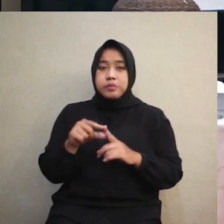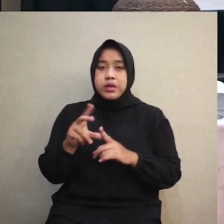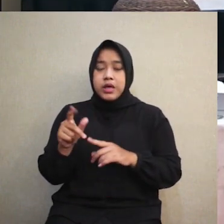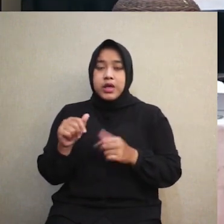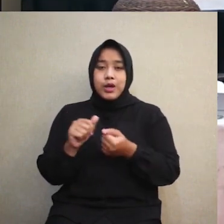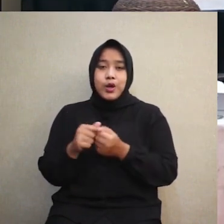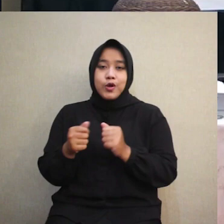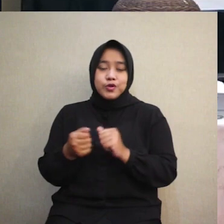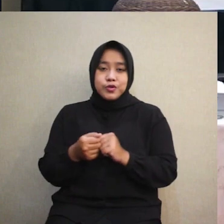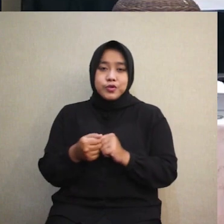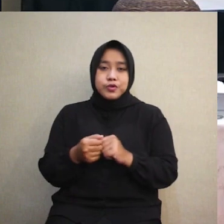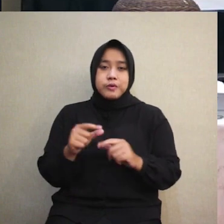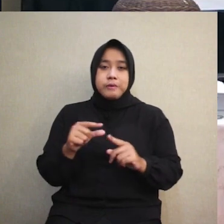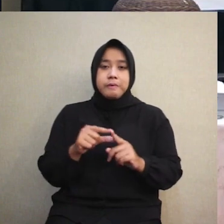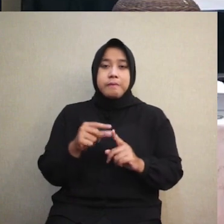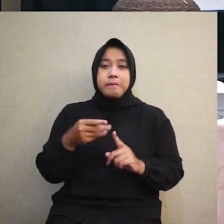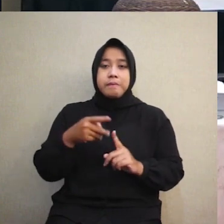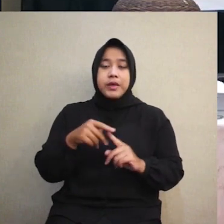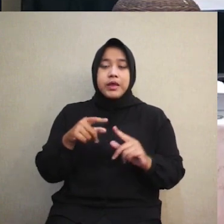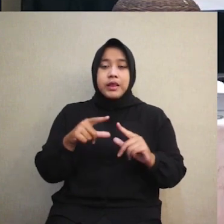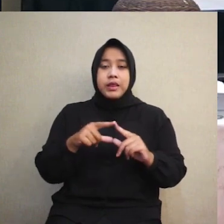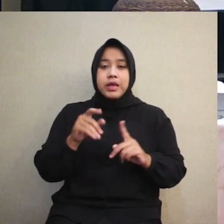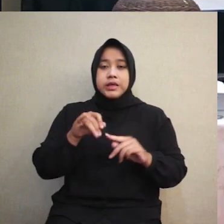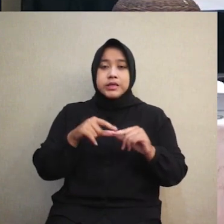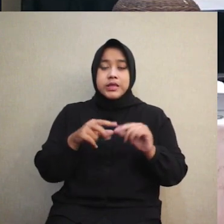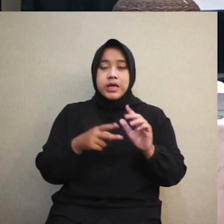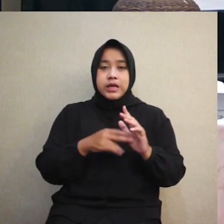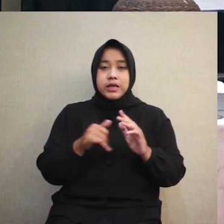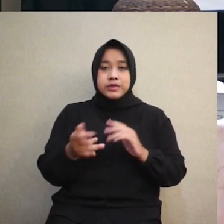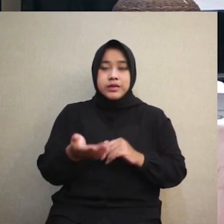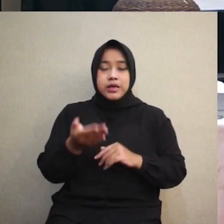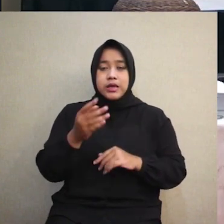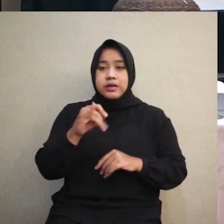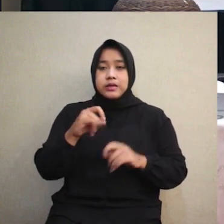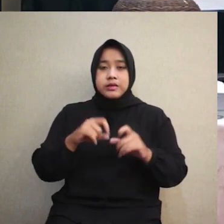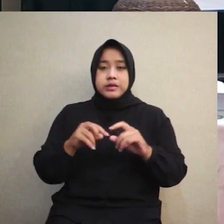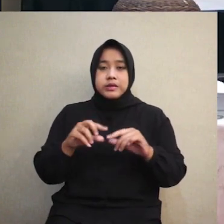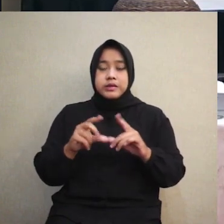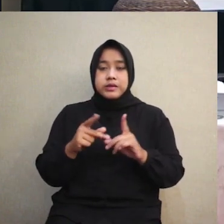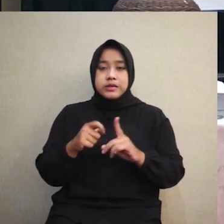kasus sampai dengan peta jalan tadi silahkan